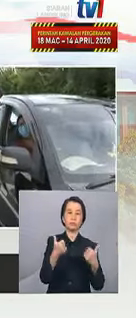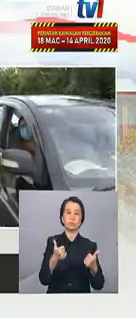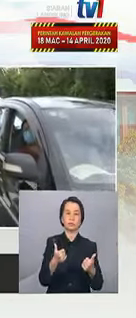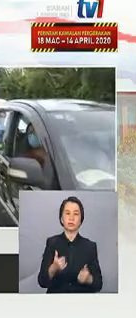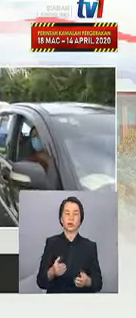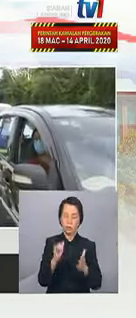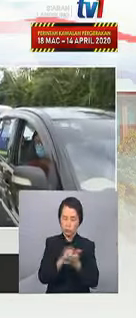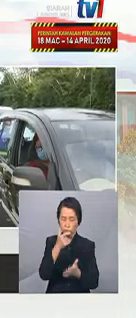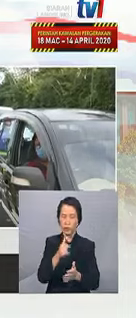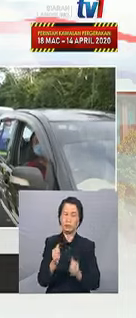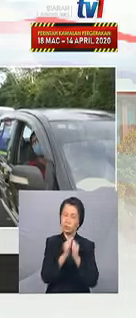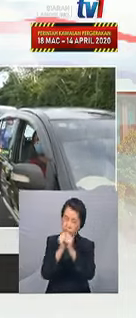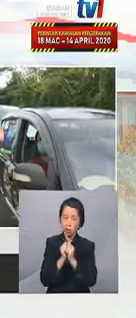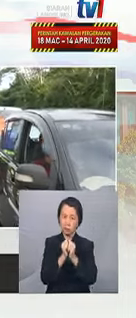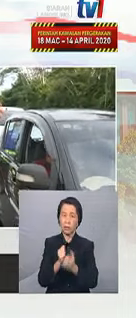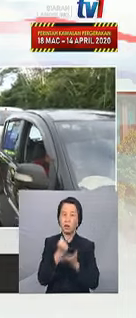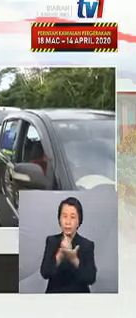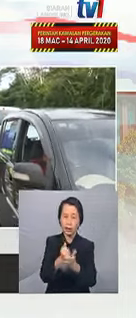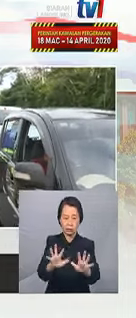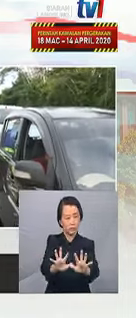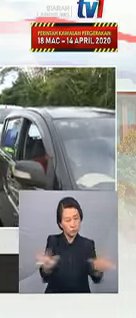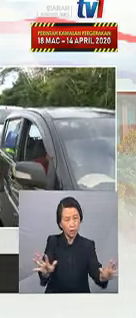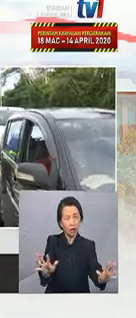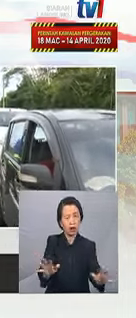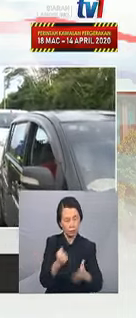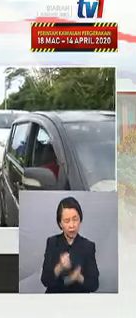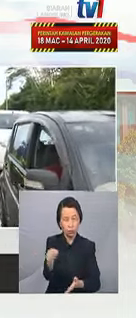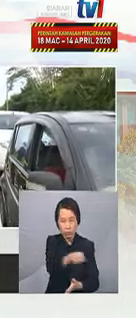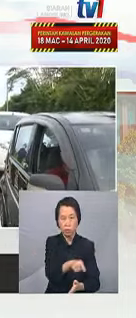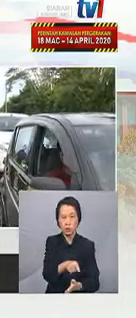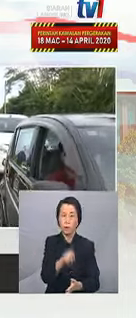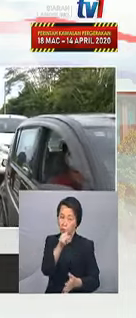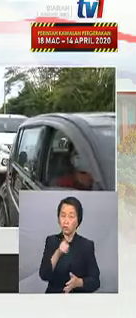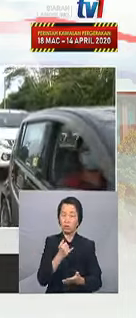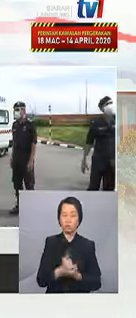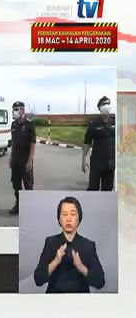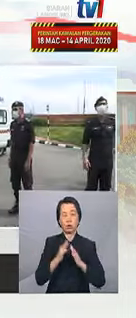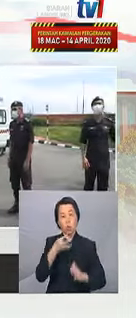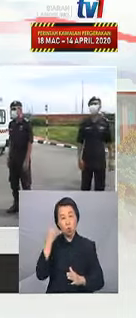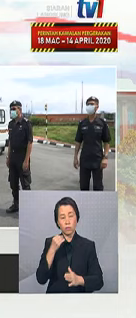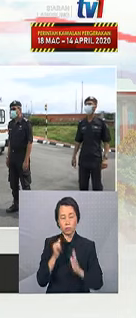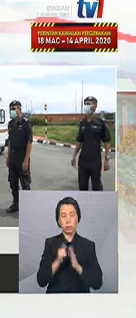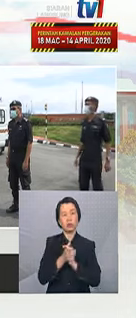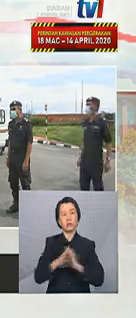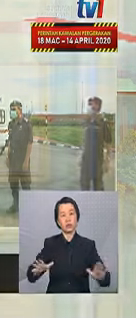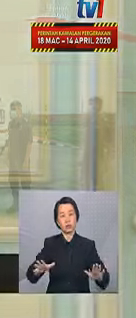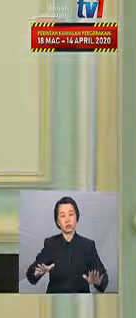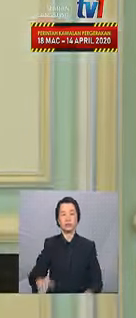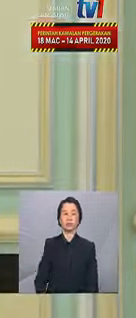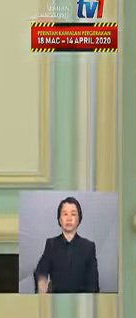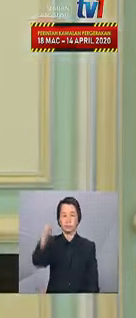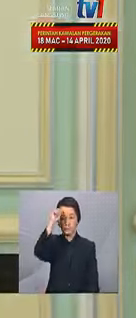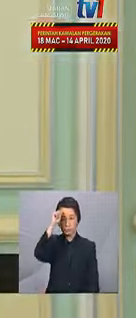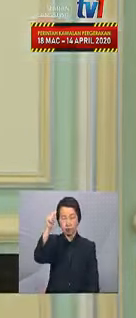sama-sama membantu mereka. Stay home, stay safe. Terima kasih. Assalamualaikum